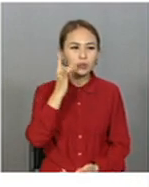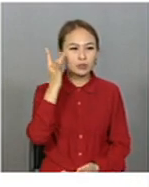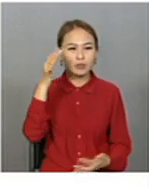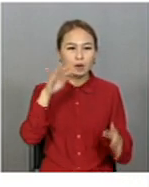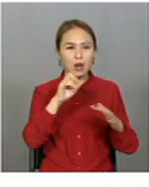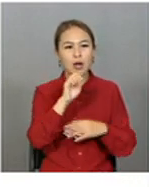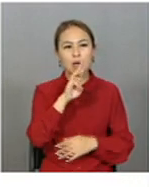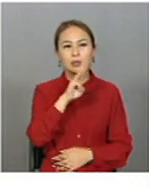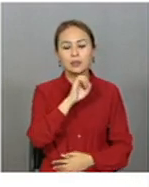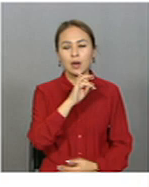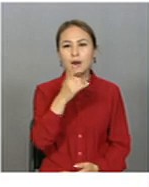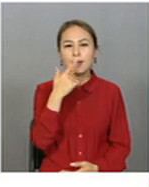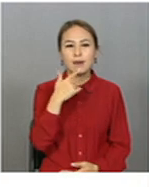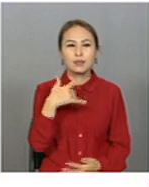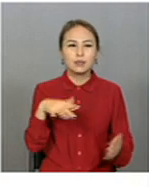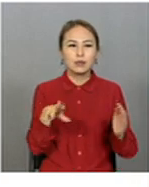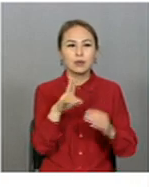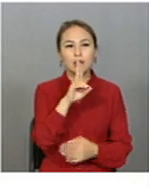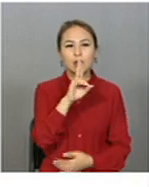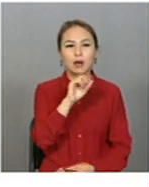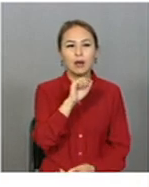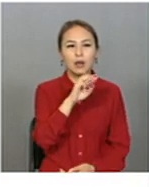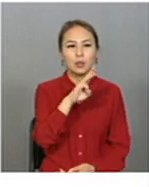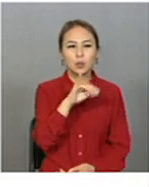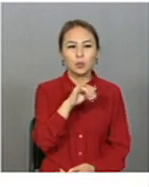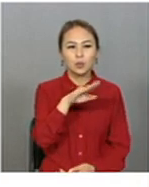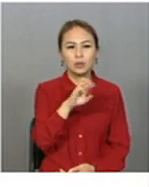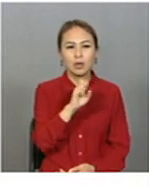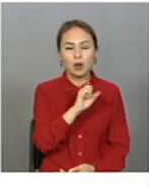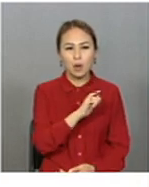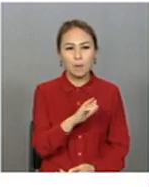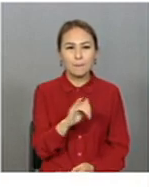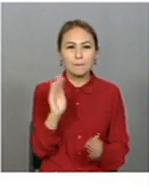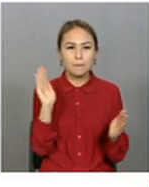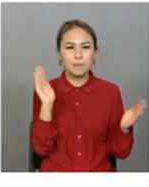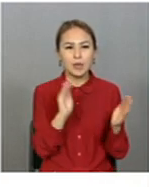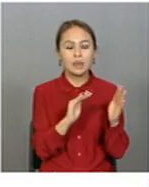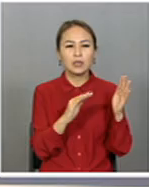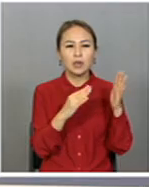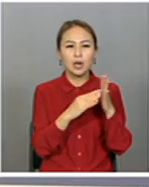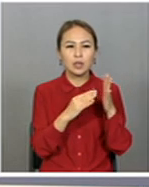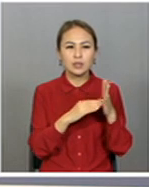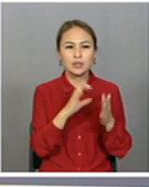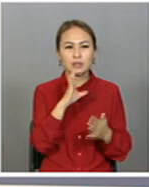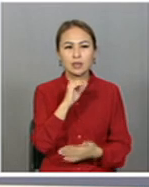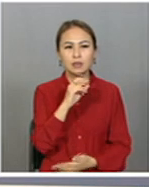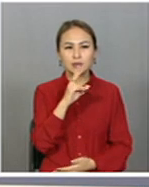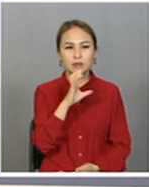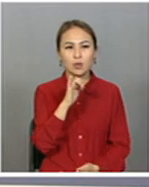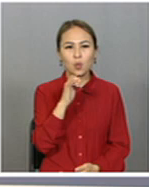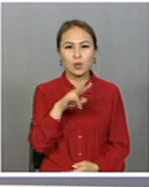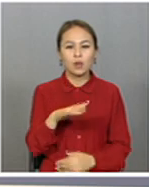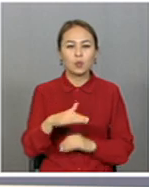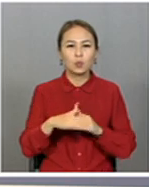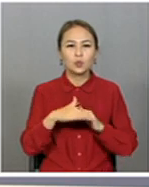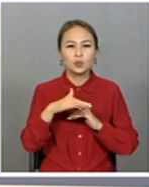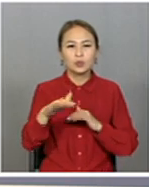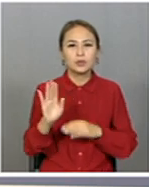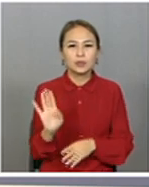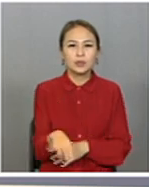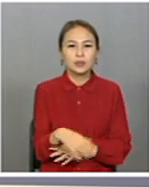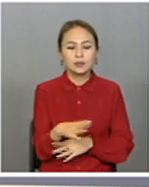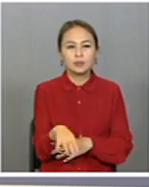Актау, красная гора – Катутау, маленький колючий Саксаул в пустыне. Посмотрите,